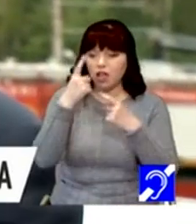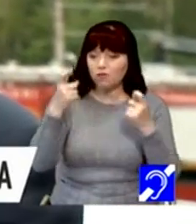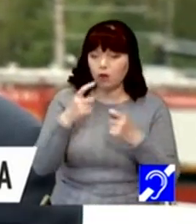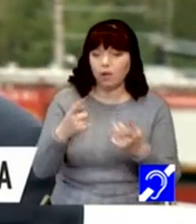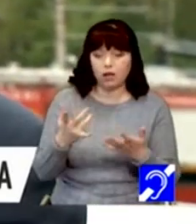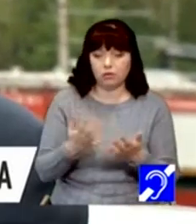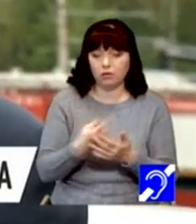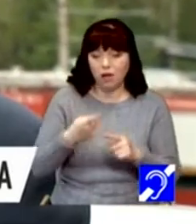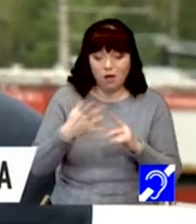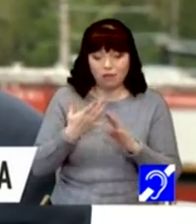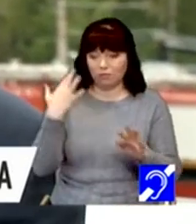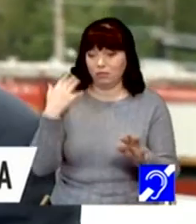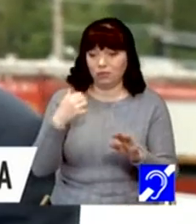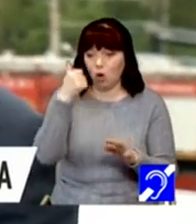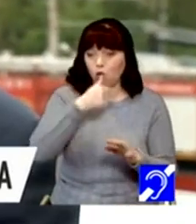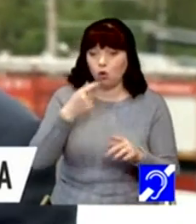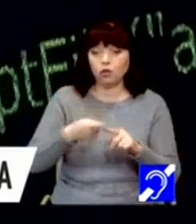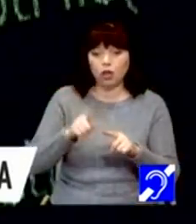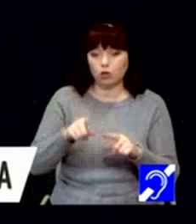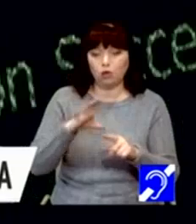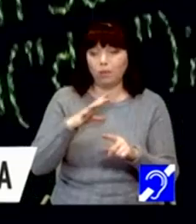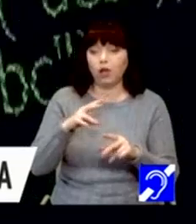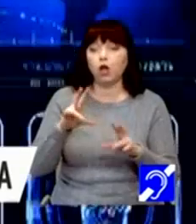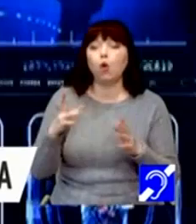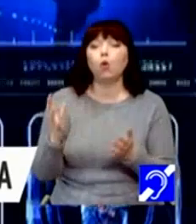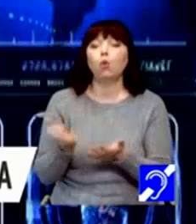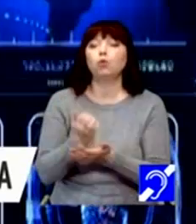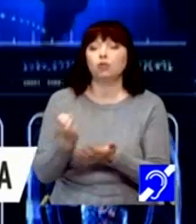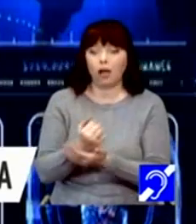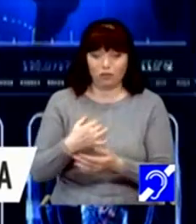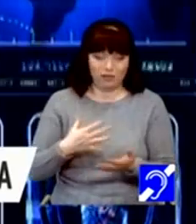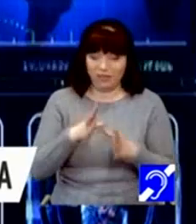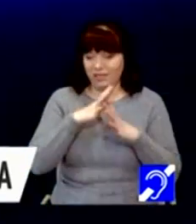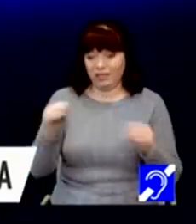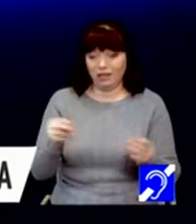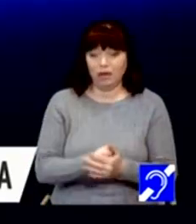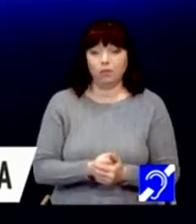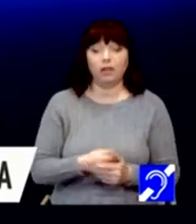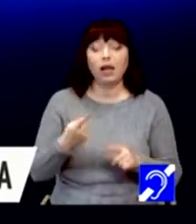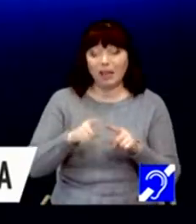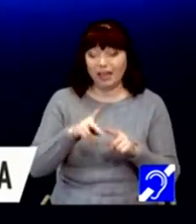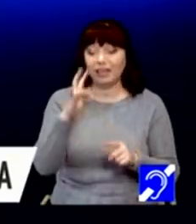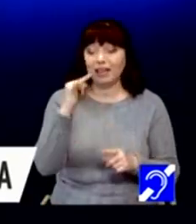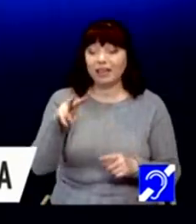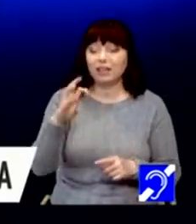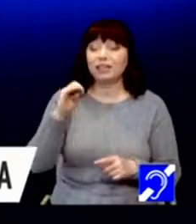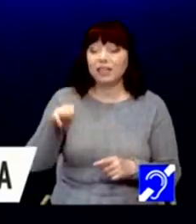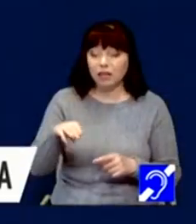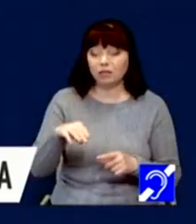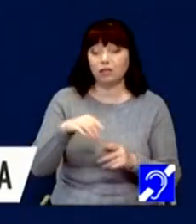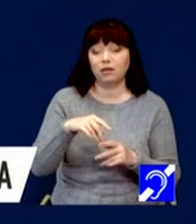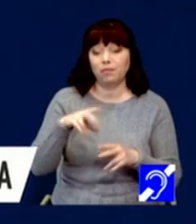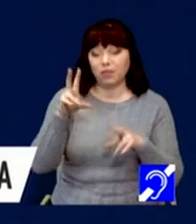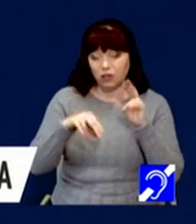României în ultimii ani care să fi avut șanse de succes mesajul din spatele atacului revendicat de Gruparea cal net e descifrat de